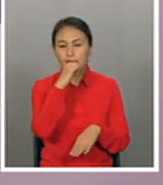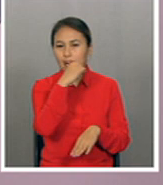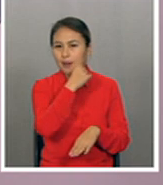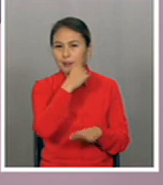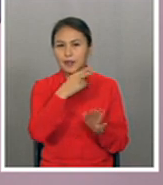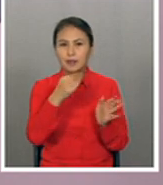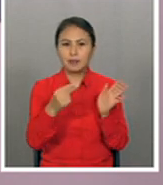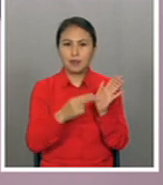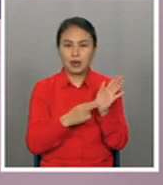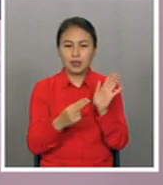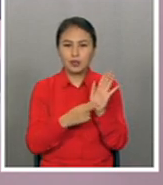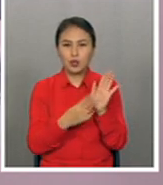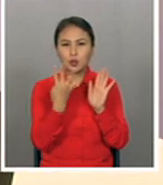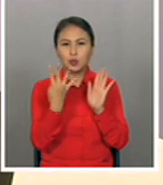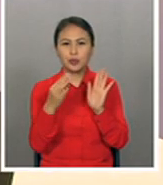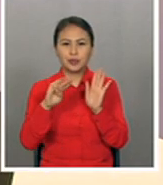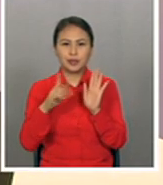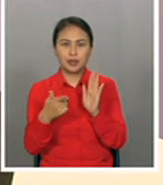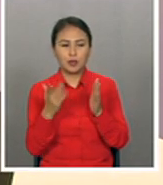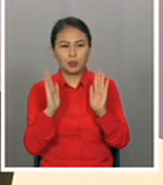бағасы 4 теңге болады.